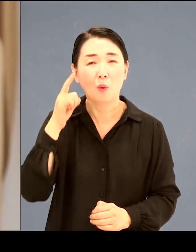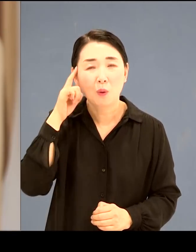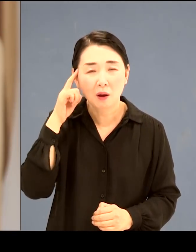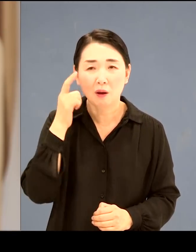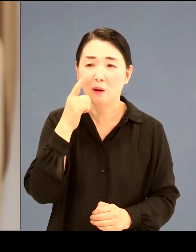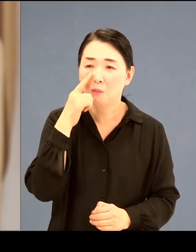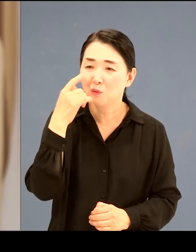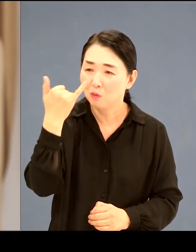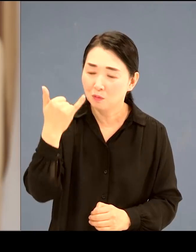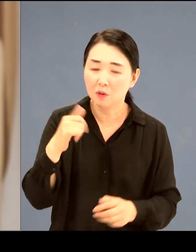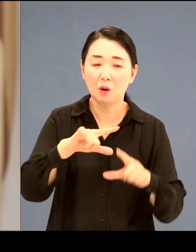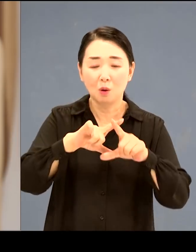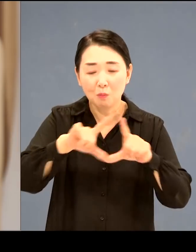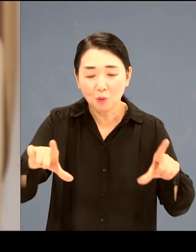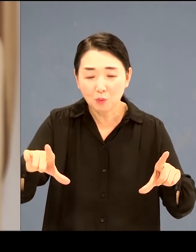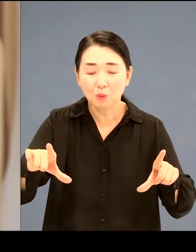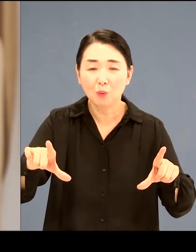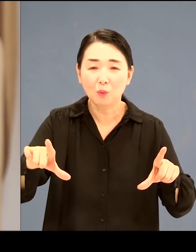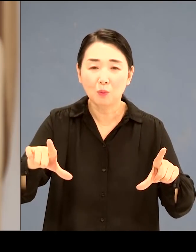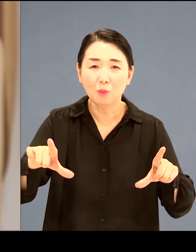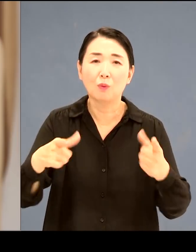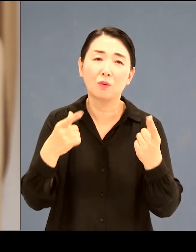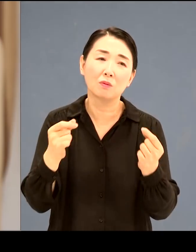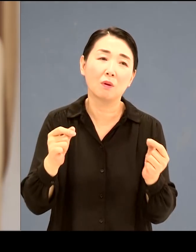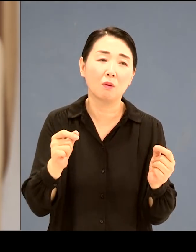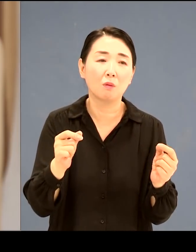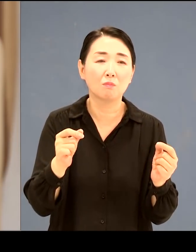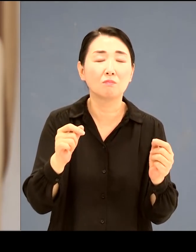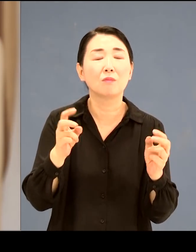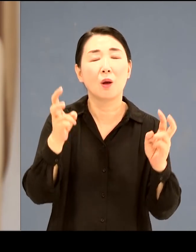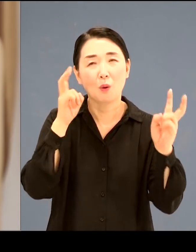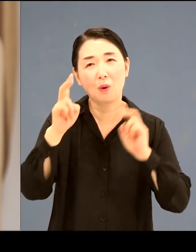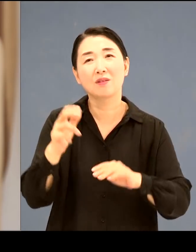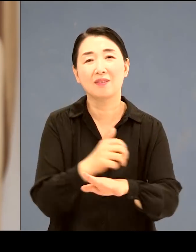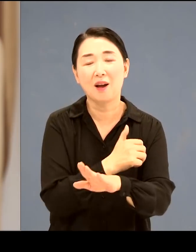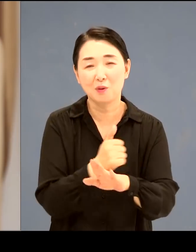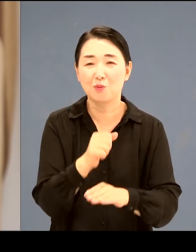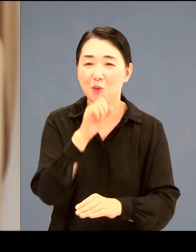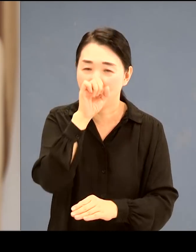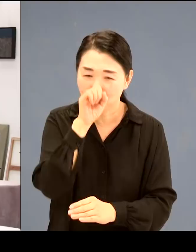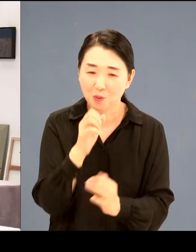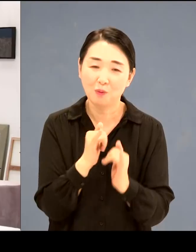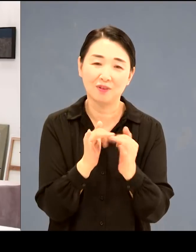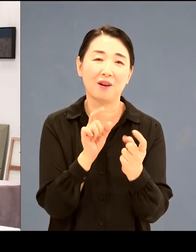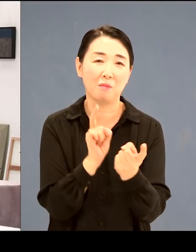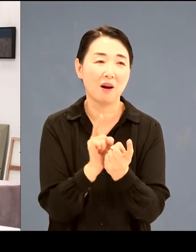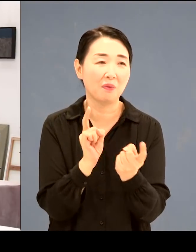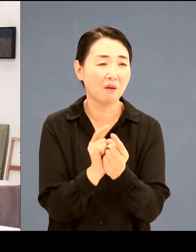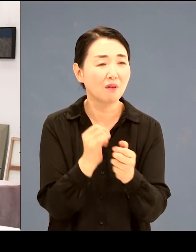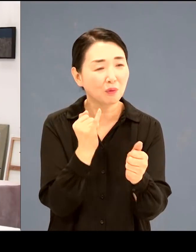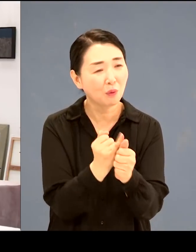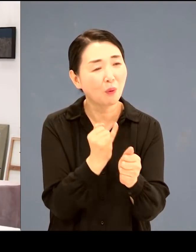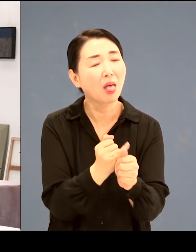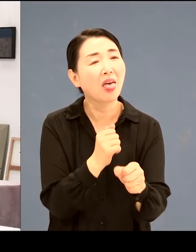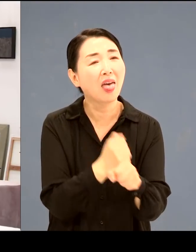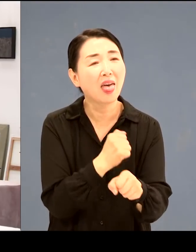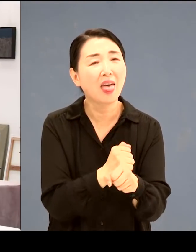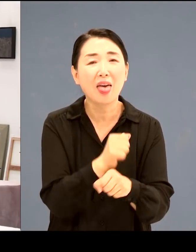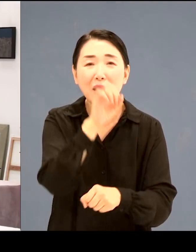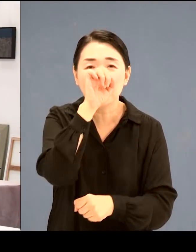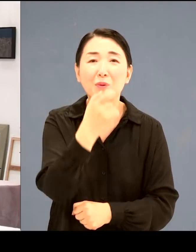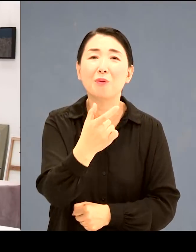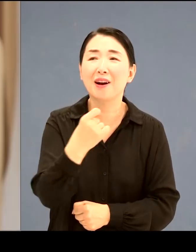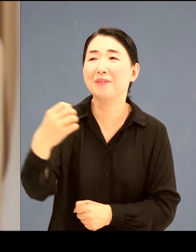그냥 평범하게 회사 다니다가 평범하게 좋은 남자 만나서 시집 가서 그냥 평범하게 사는 게